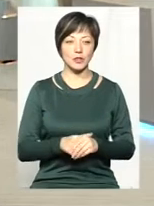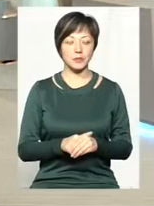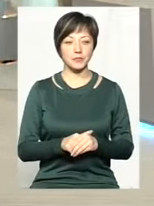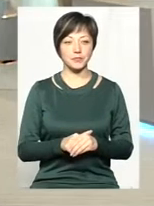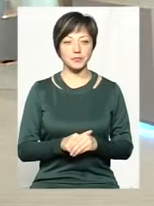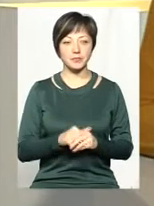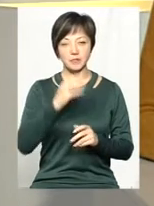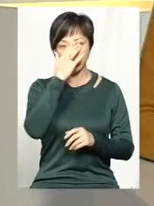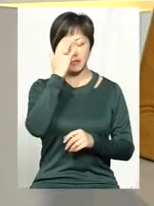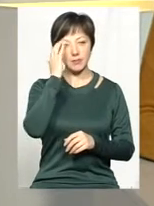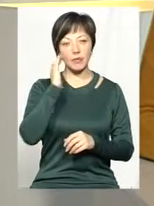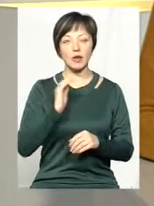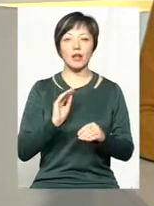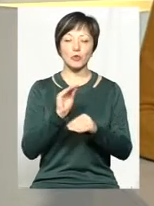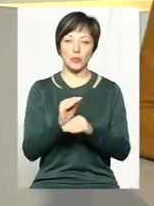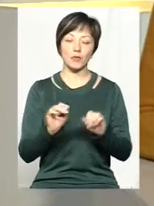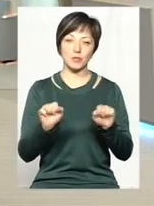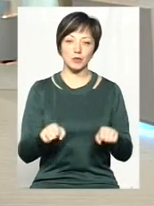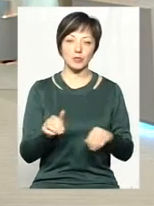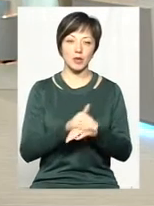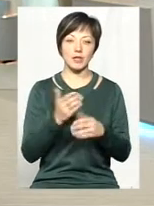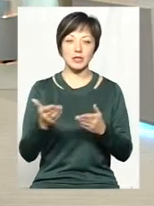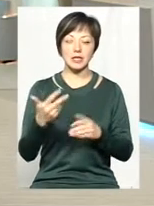Пане Олександре, ви коли… До речі, можна я доповню? Так, будь ласка.